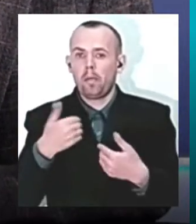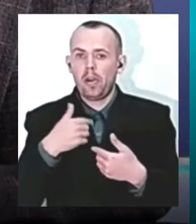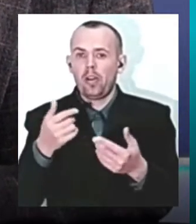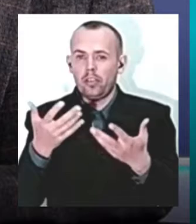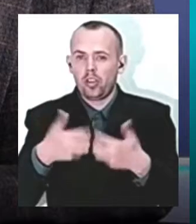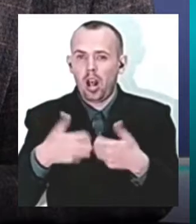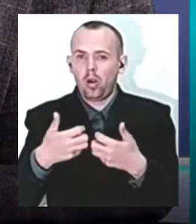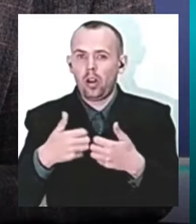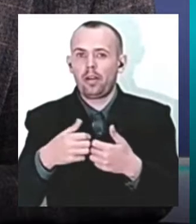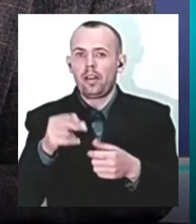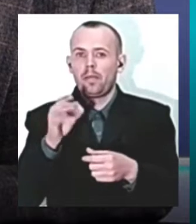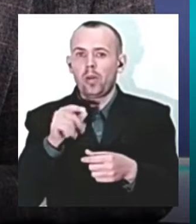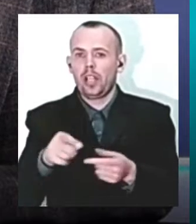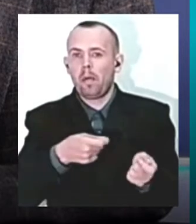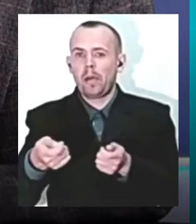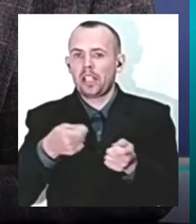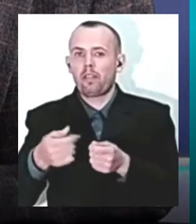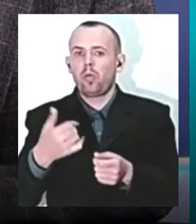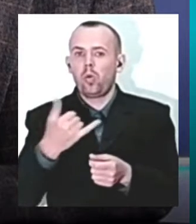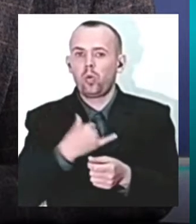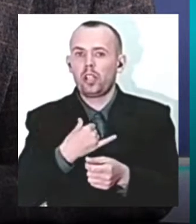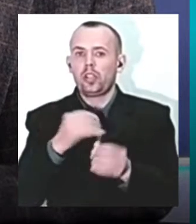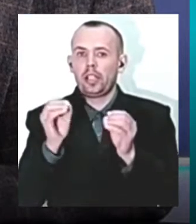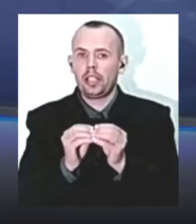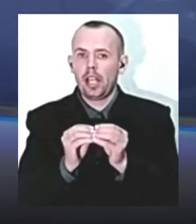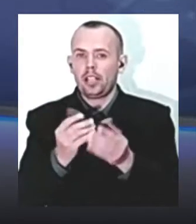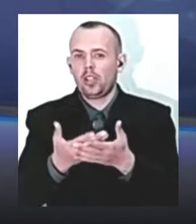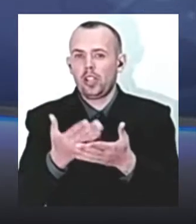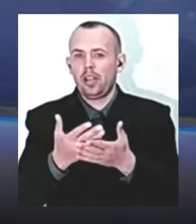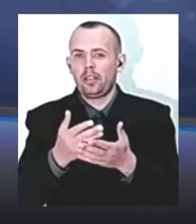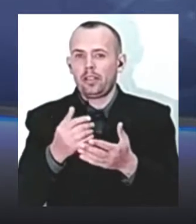тим поставкам у нас десь, здається, завод «Краян» дає,